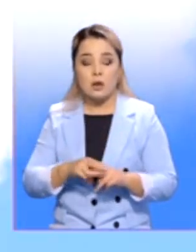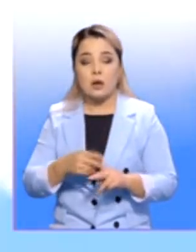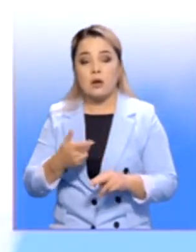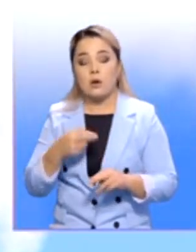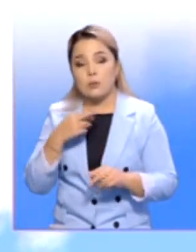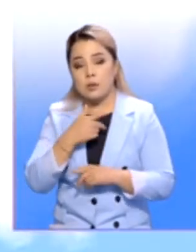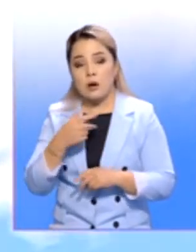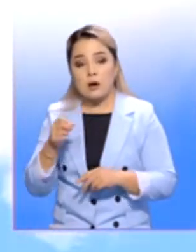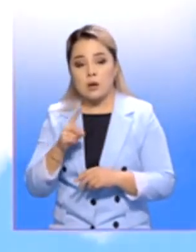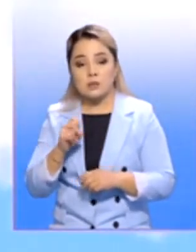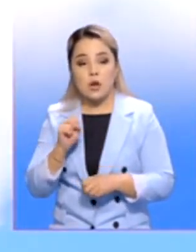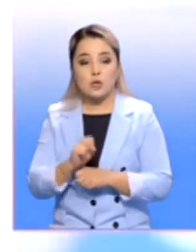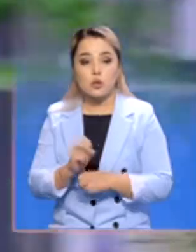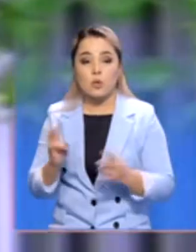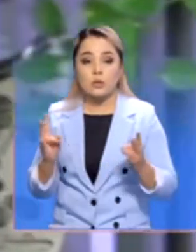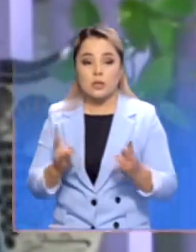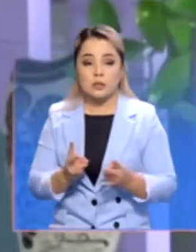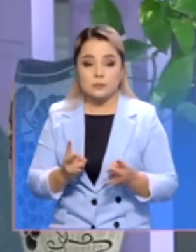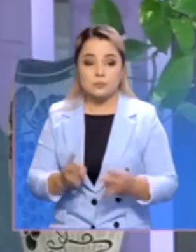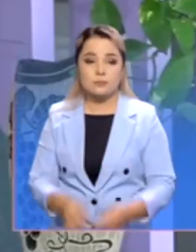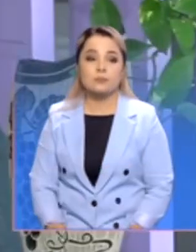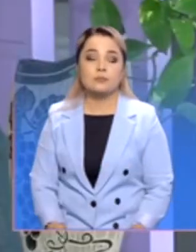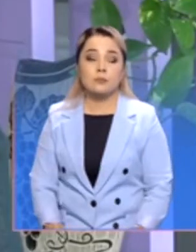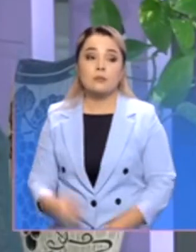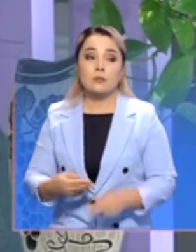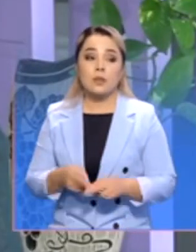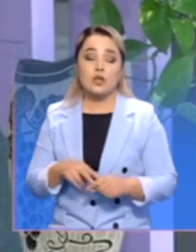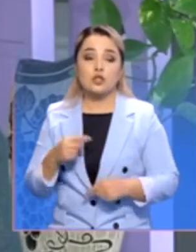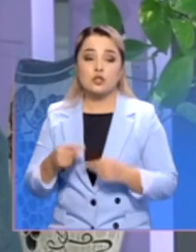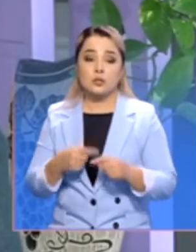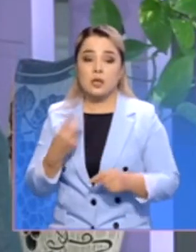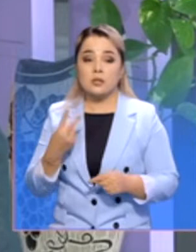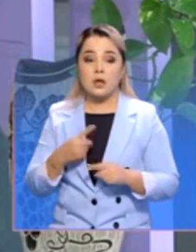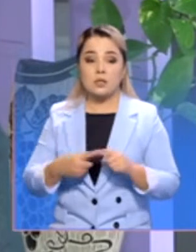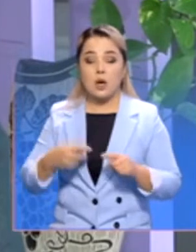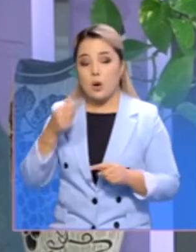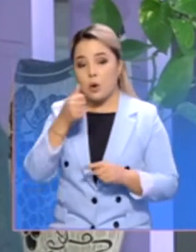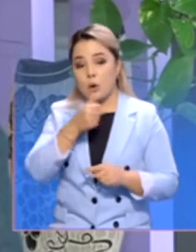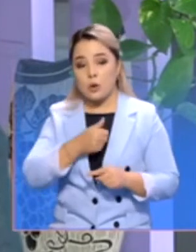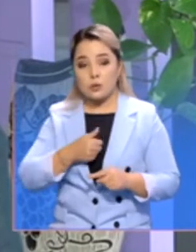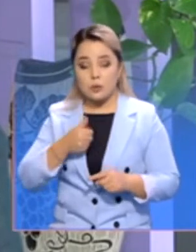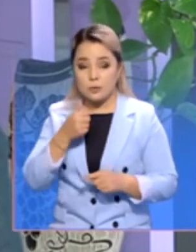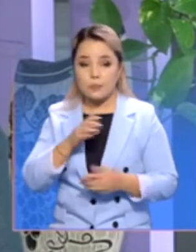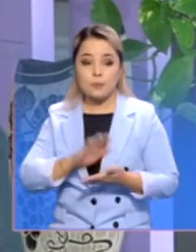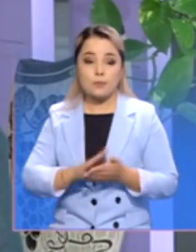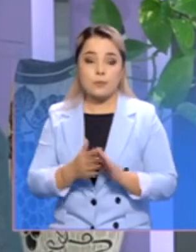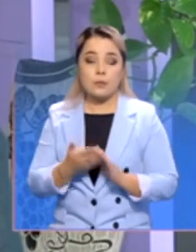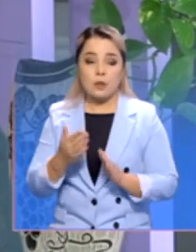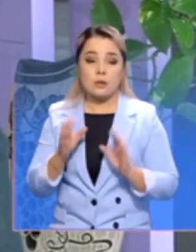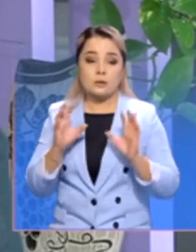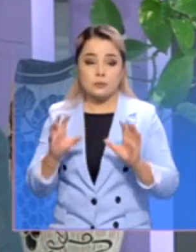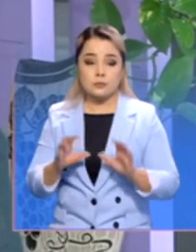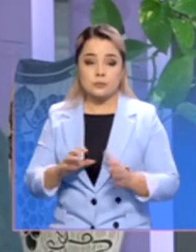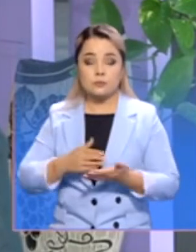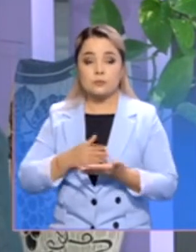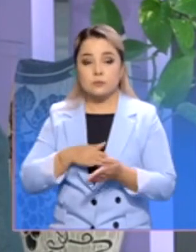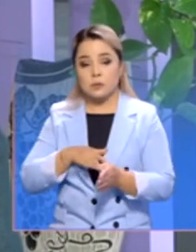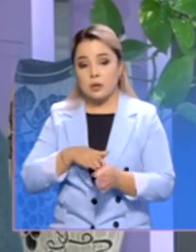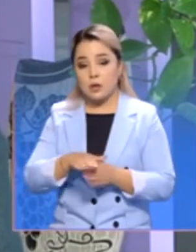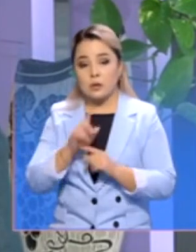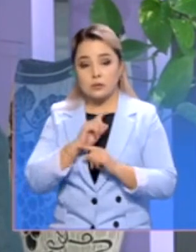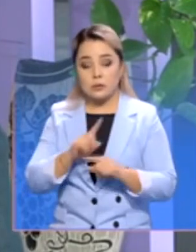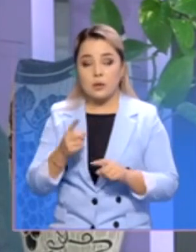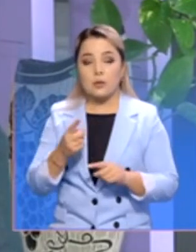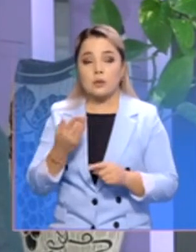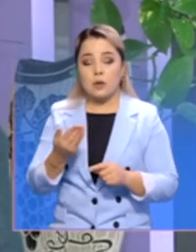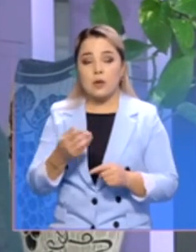шығаруды доғаруы керек. Дело в том, что через 2,5 года егер біз конвенция шарттарын орындауды бастамасақ,